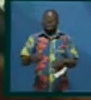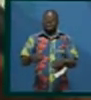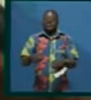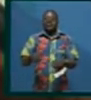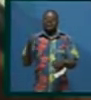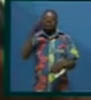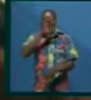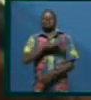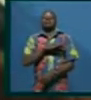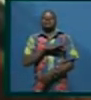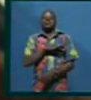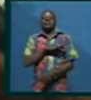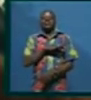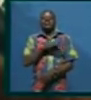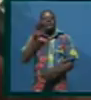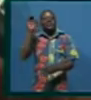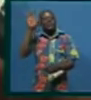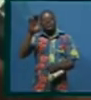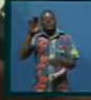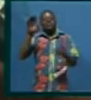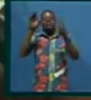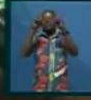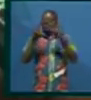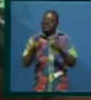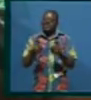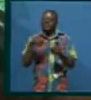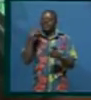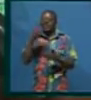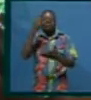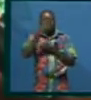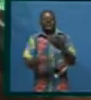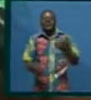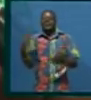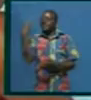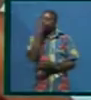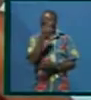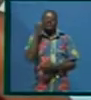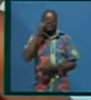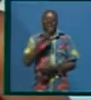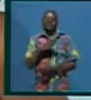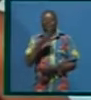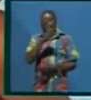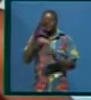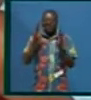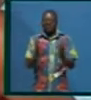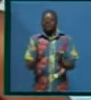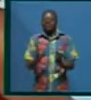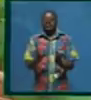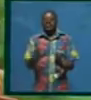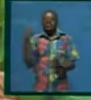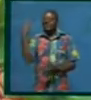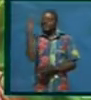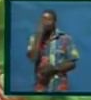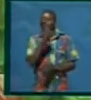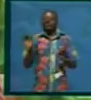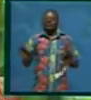profiter de ce concours qui magnifie et qui met en valeur la beauté de la femme burkinabé. Miss Université fête cette